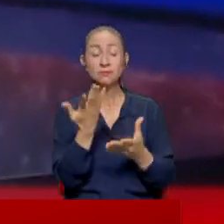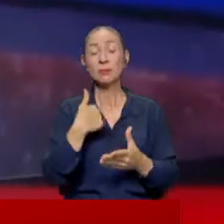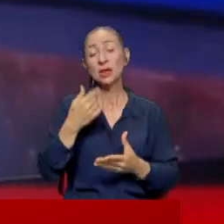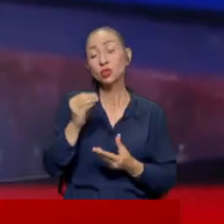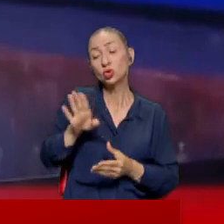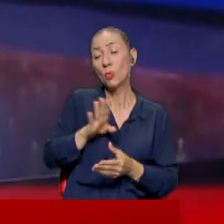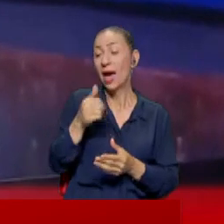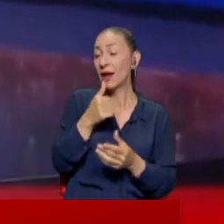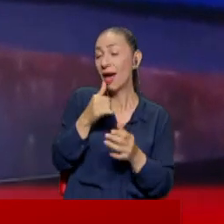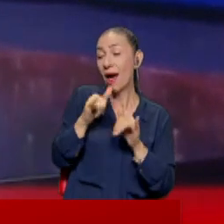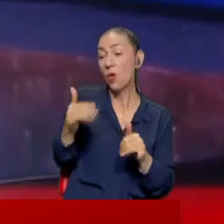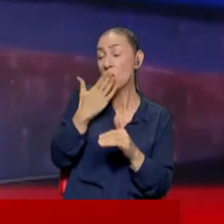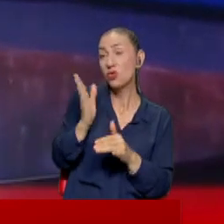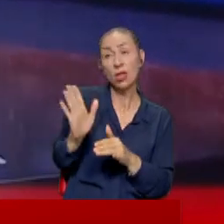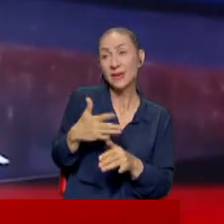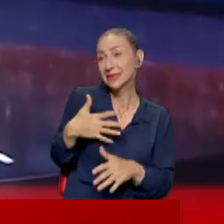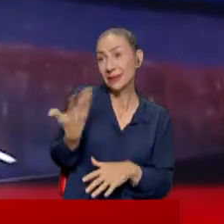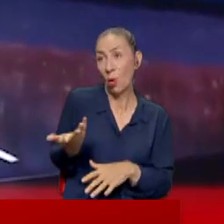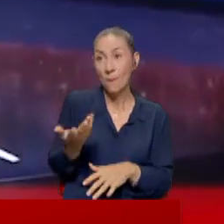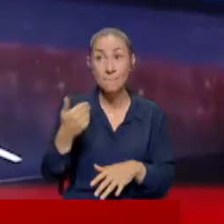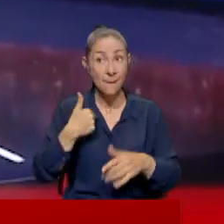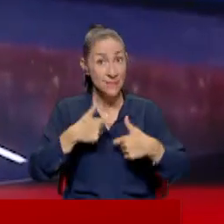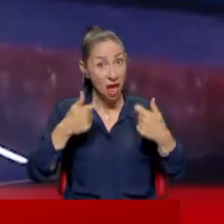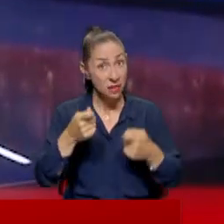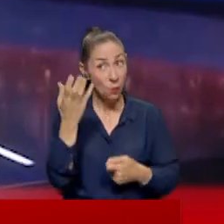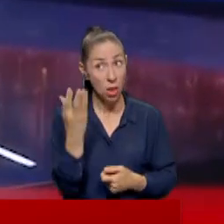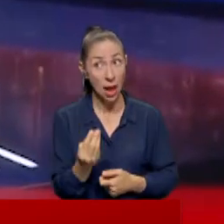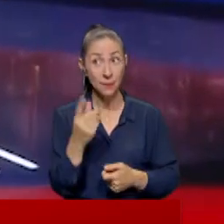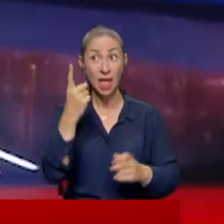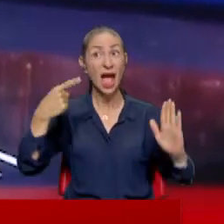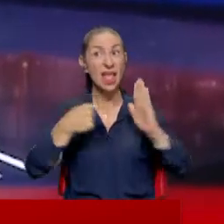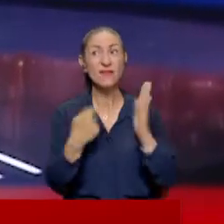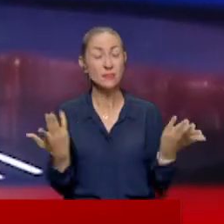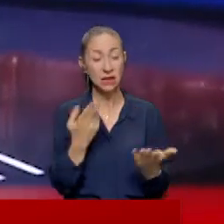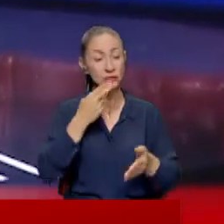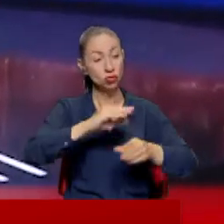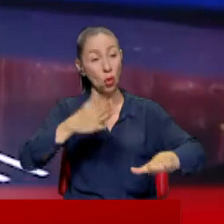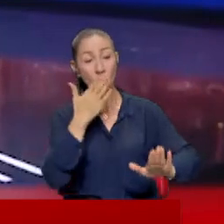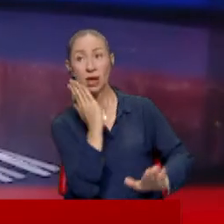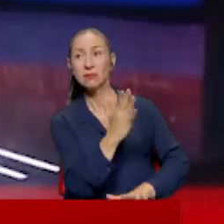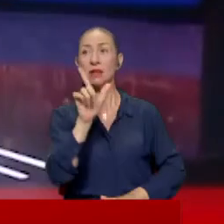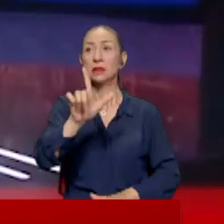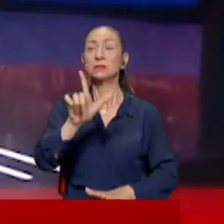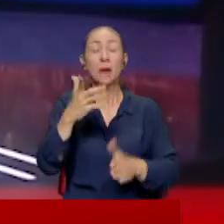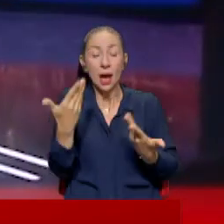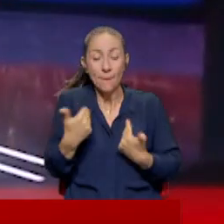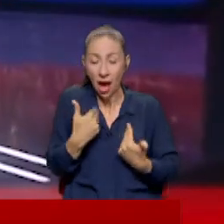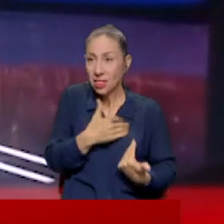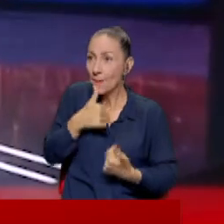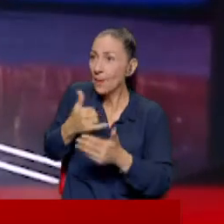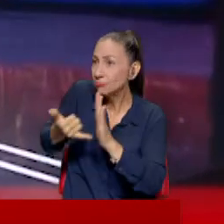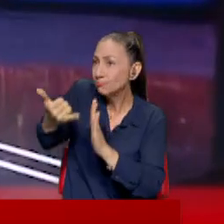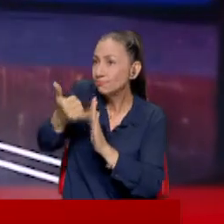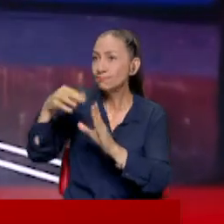ben çocuğumu erkeklerle aynı okula göndermek istemiyorum. Şimdi ben Milli Eğitim olarak birinci hedefim ne? Kız çocuklarının okullaşması. O zaman veliyi ikna etmek